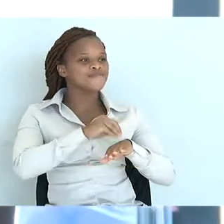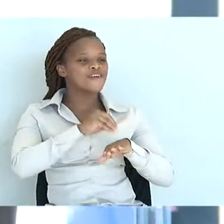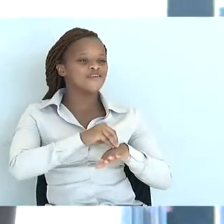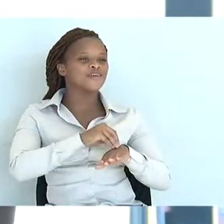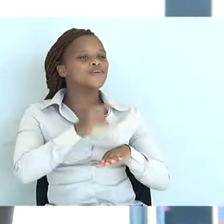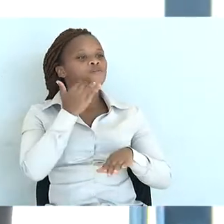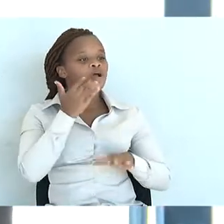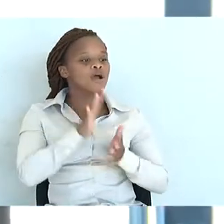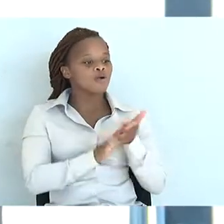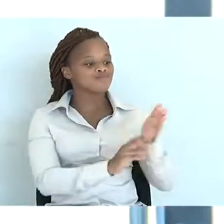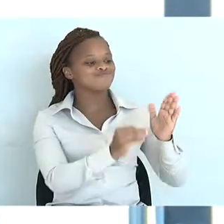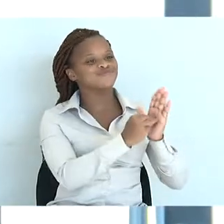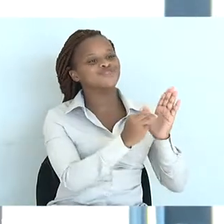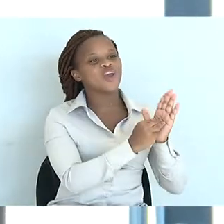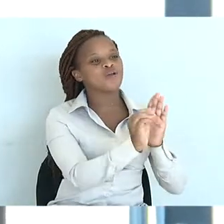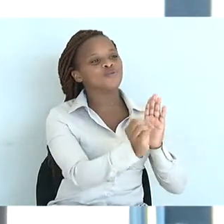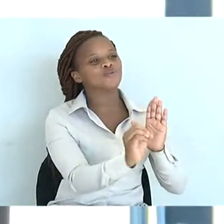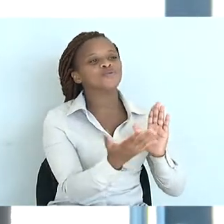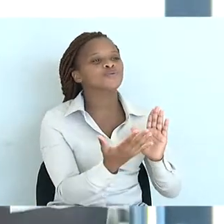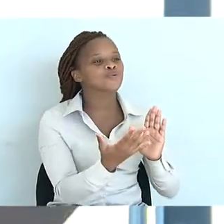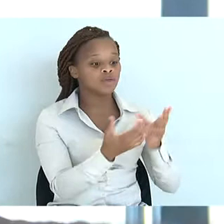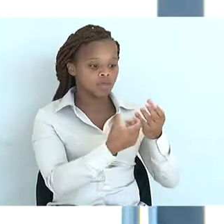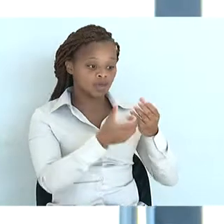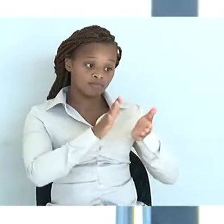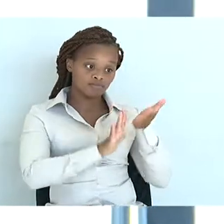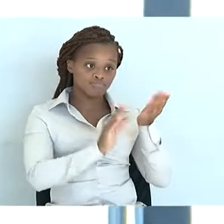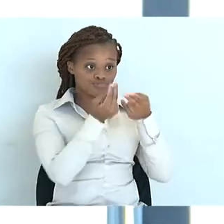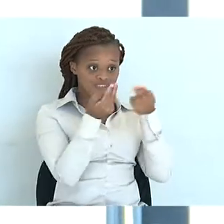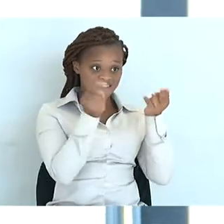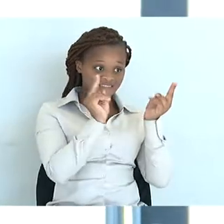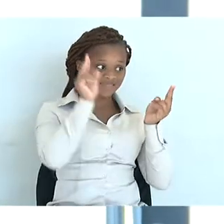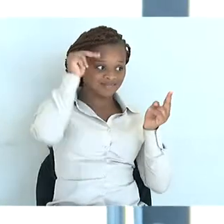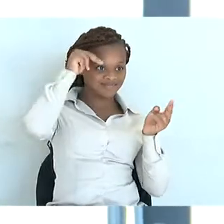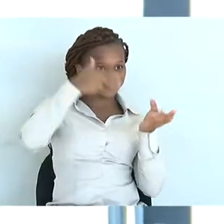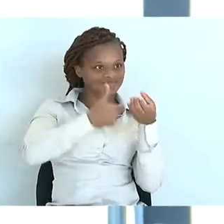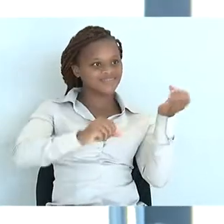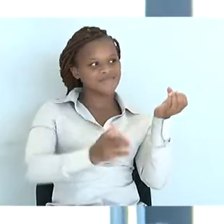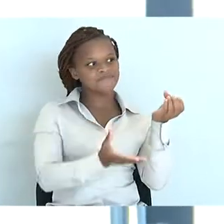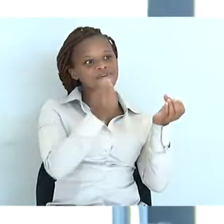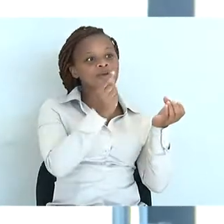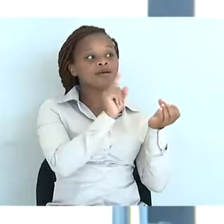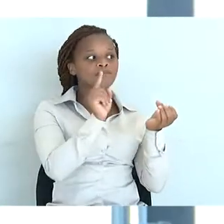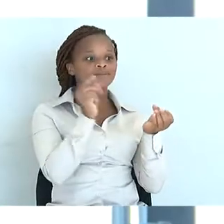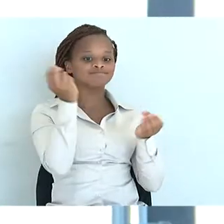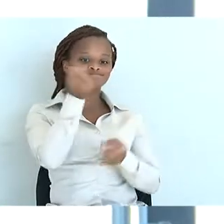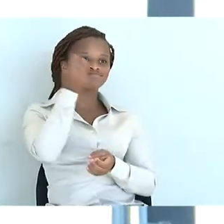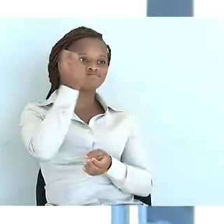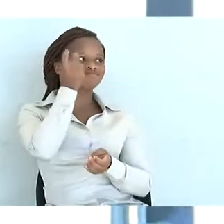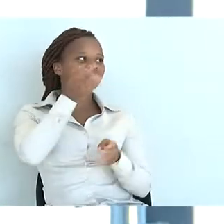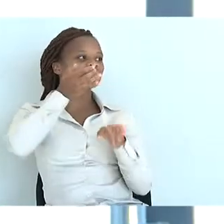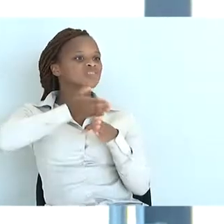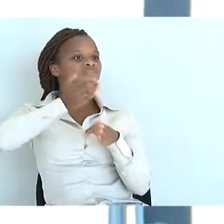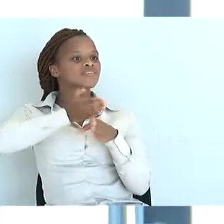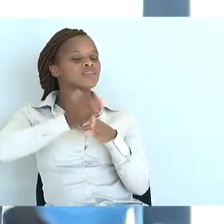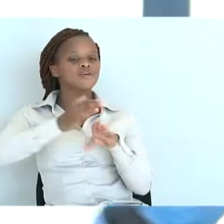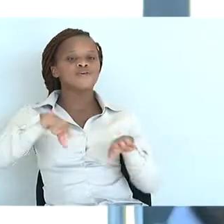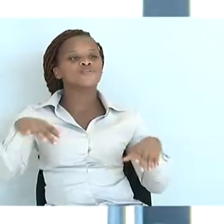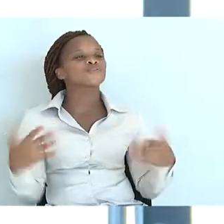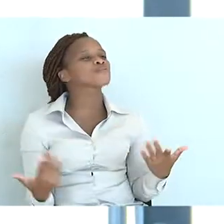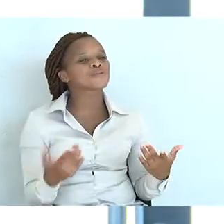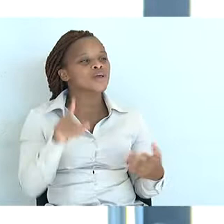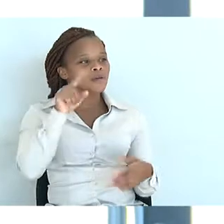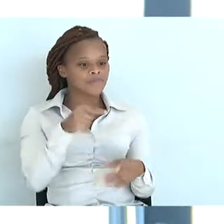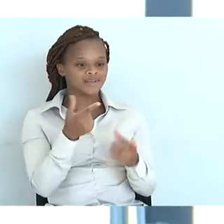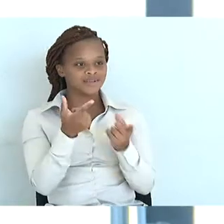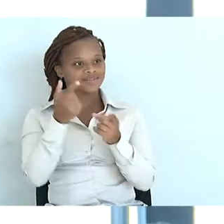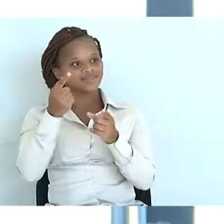uma senazo akasalinikeza ithuba ngokulokuthi akathola umsebenzi sekumele yena yoxova iconcrete